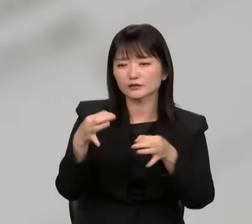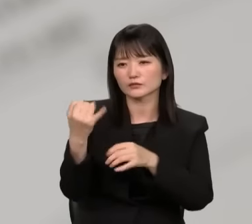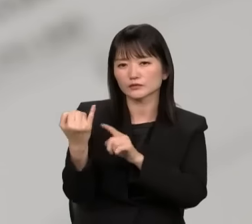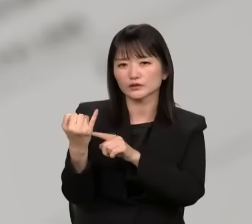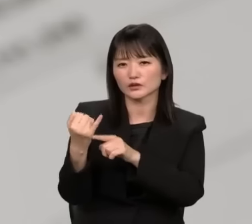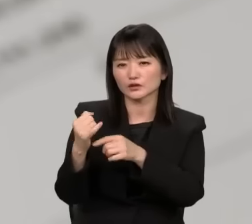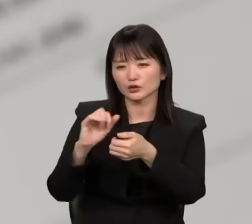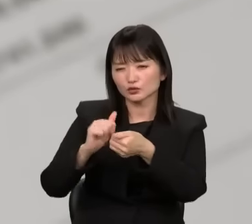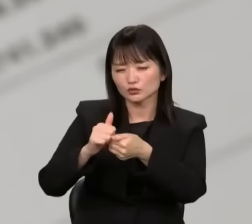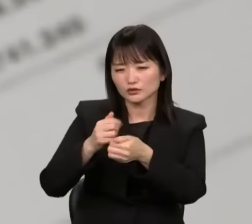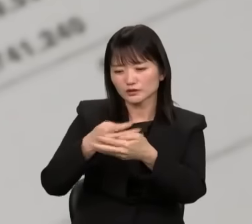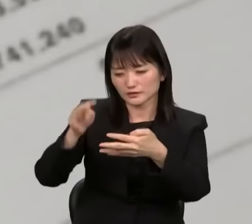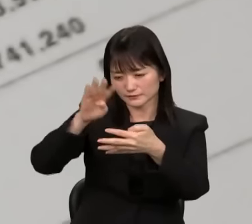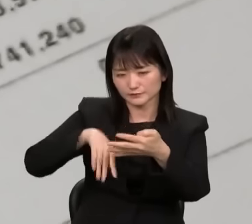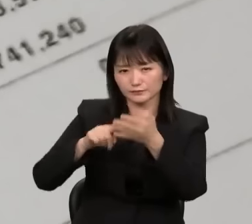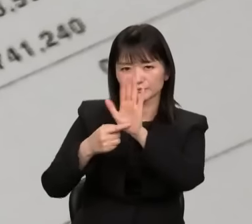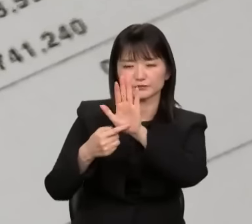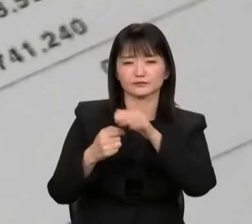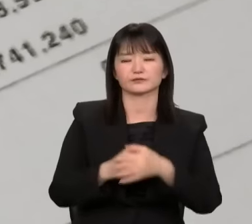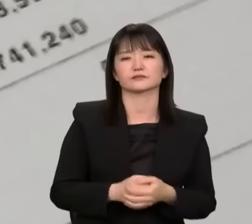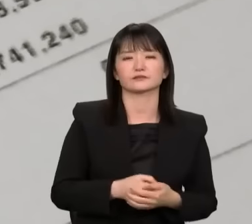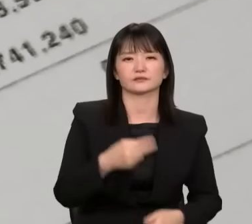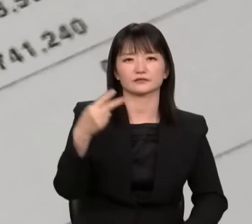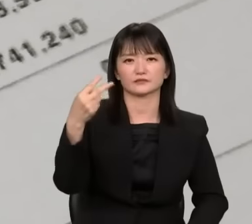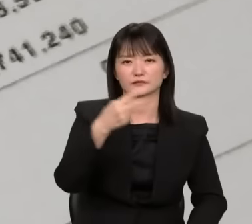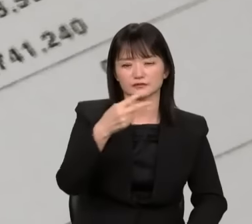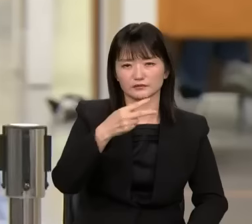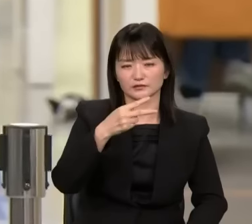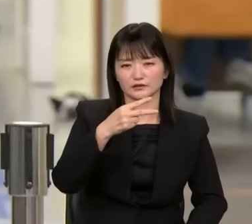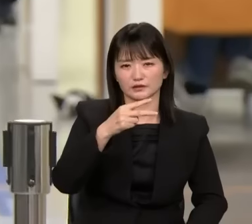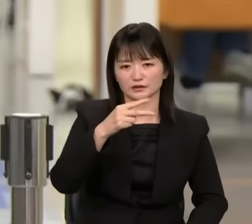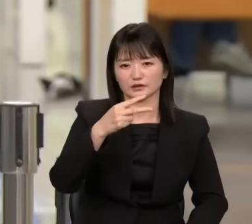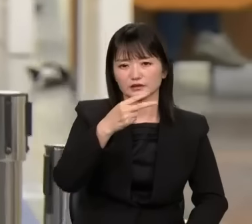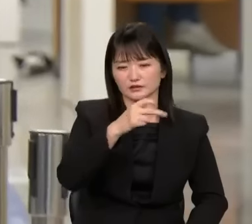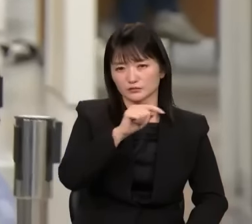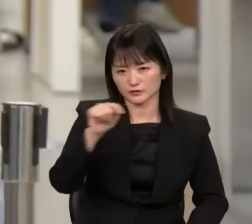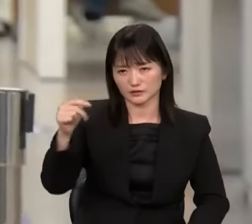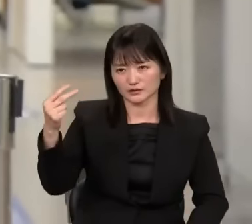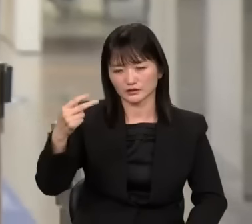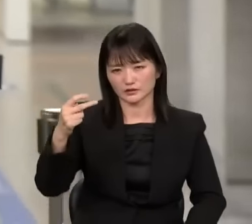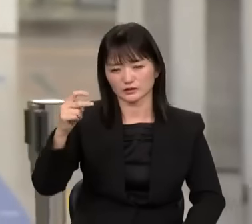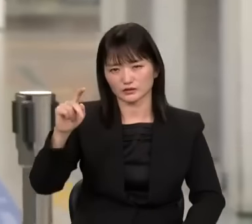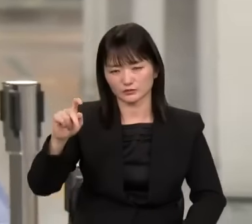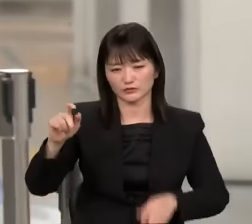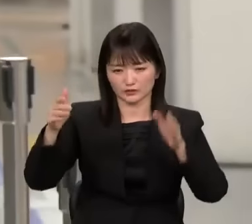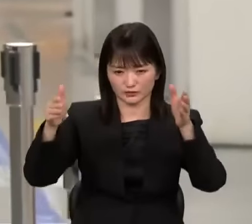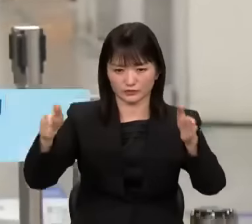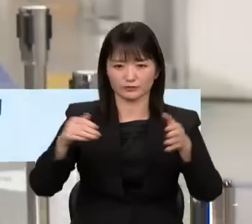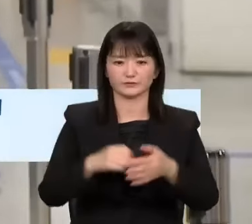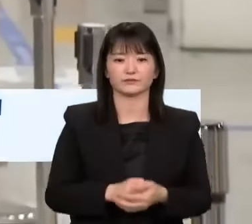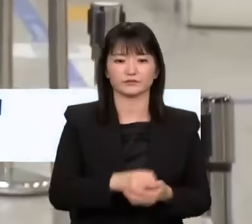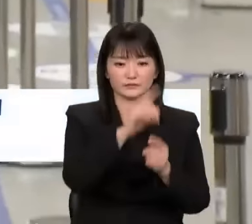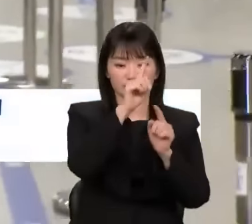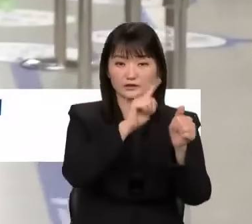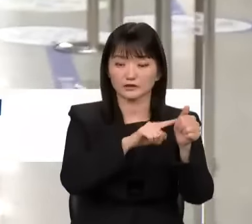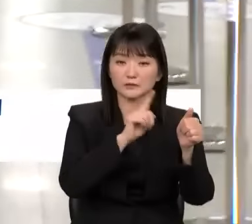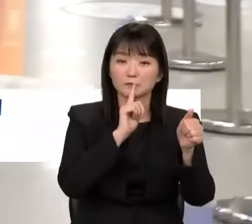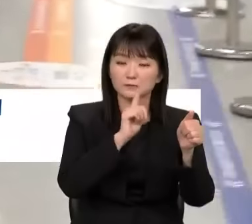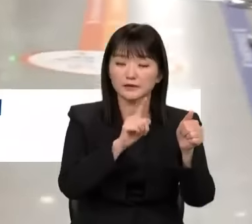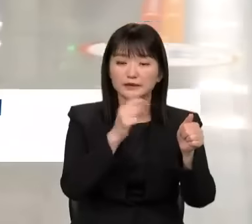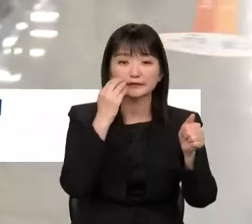2009년 12월부터 2010년 5월까지의 내역입니다 1차 주가조작 주포인 이모씨를 언급하며